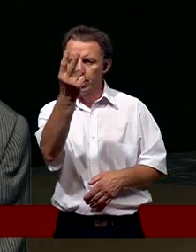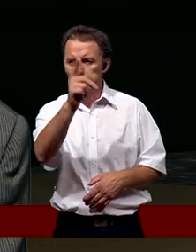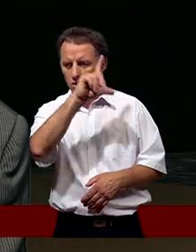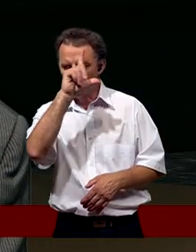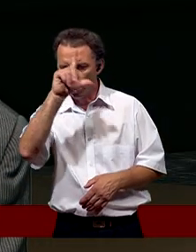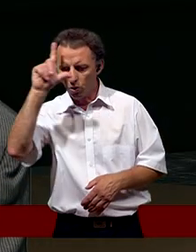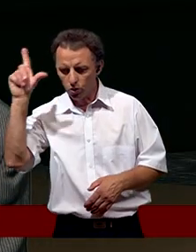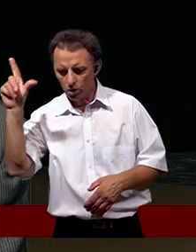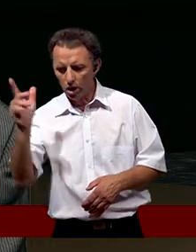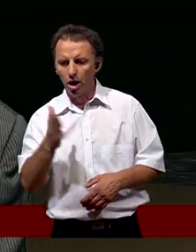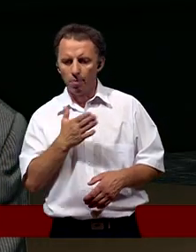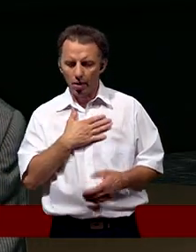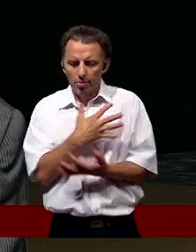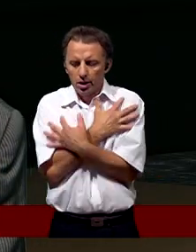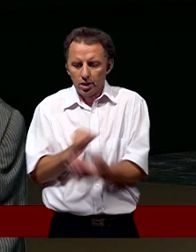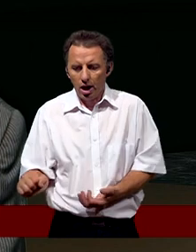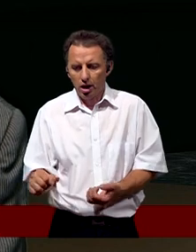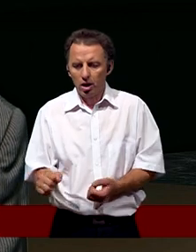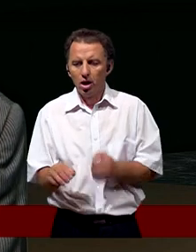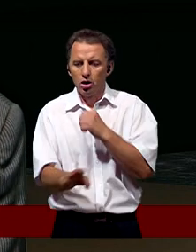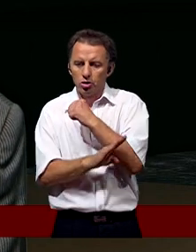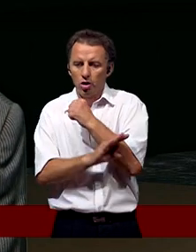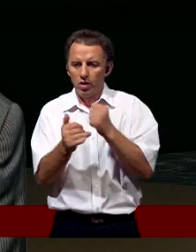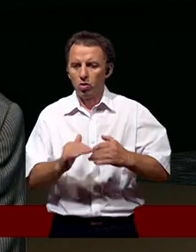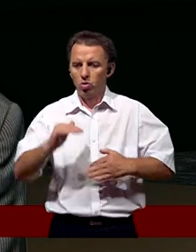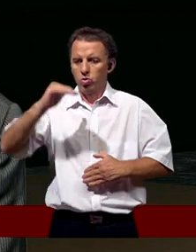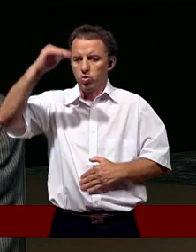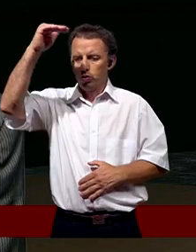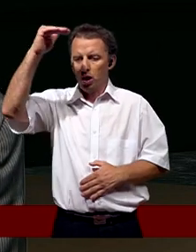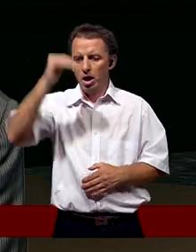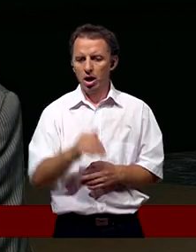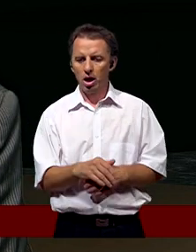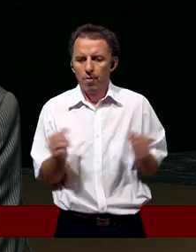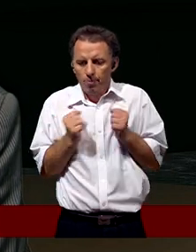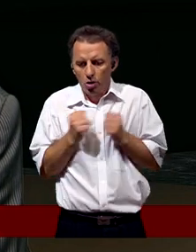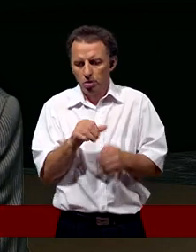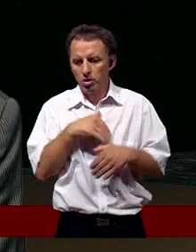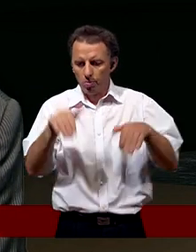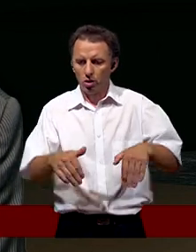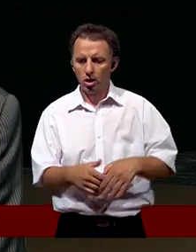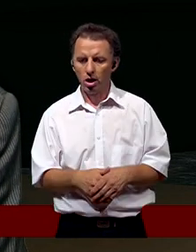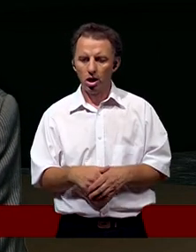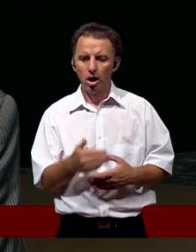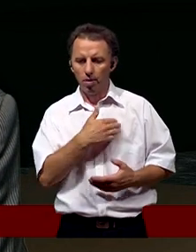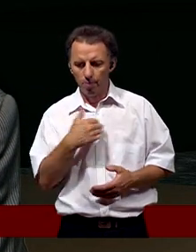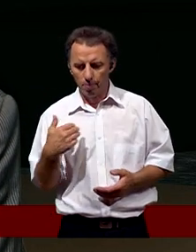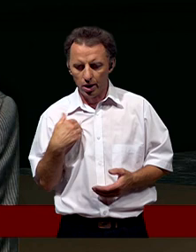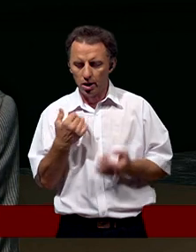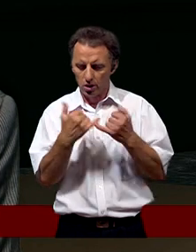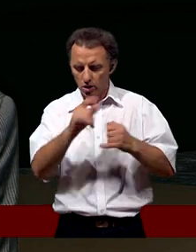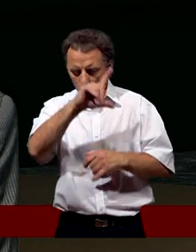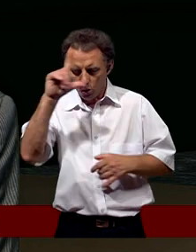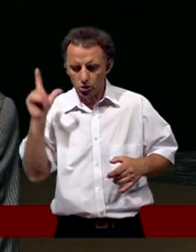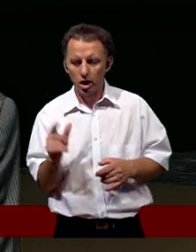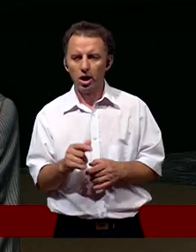patrząc na ludzi, mamy strach. Drzewa są duże, boimy się może i my